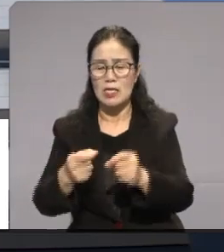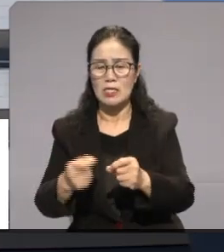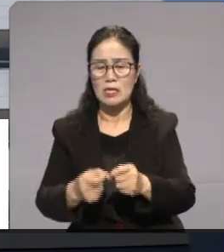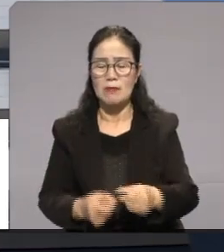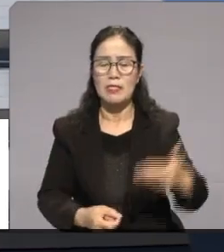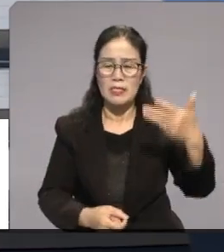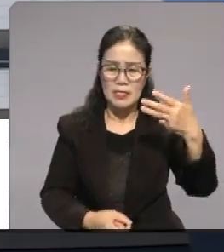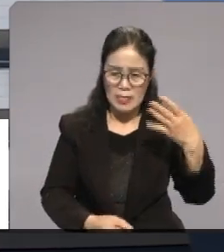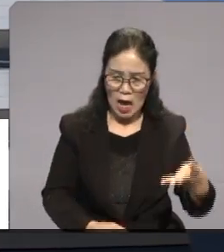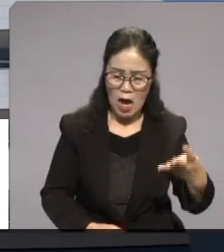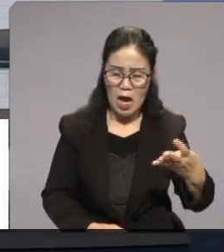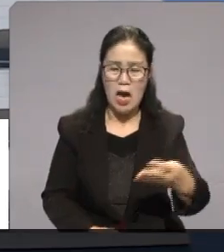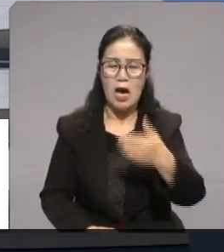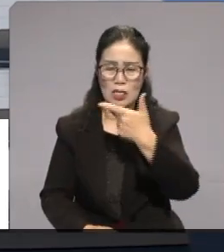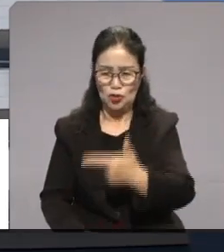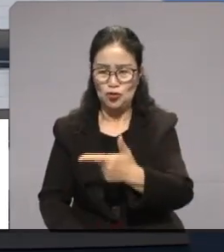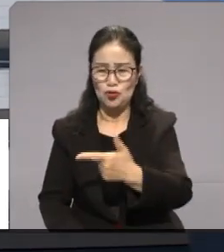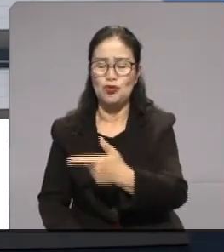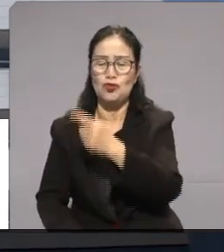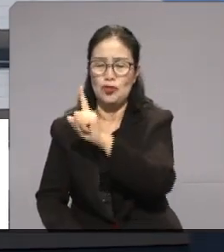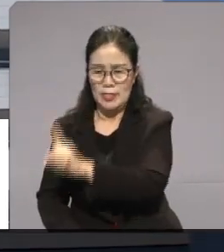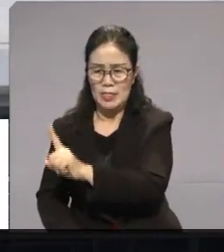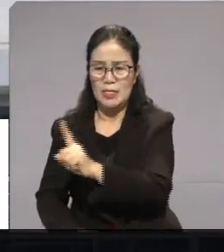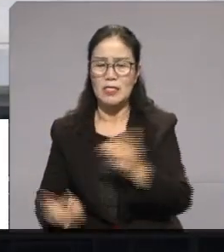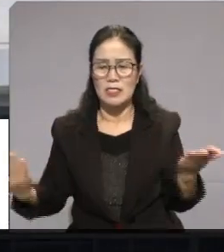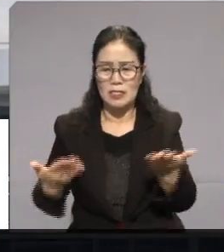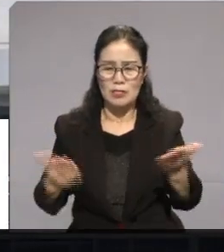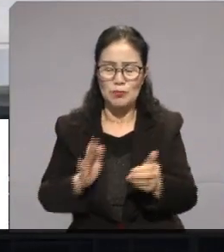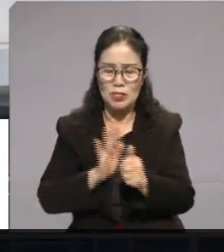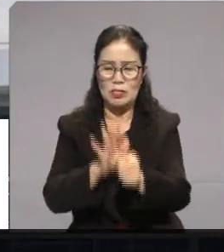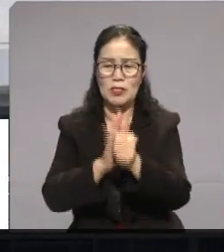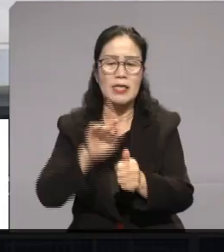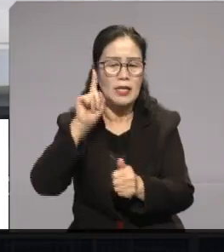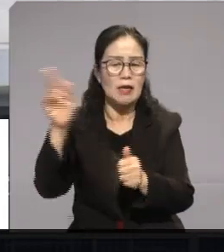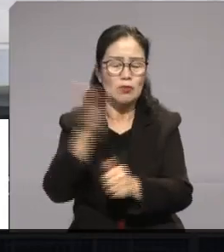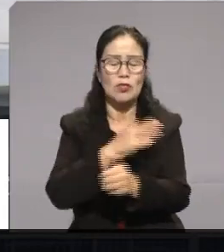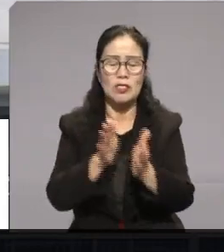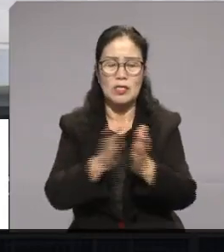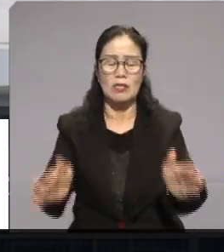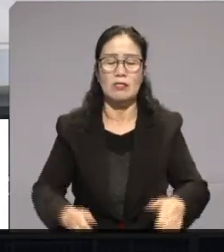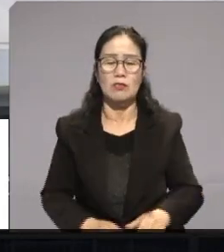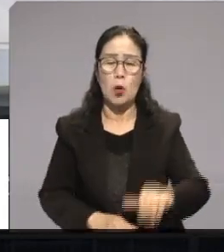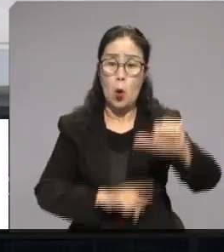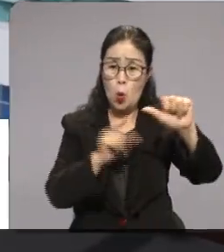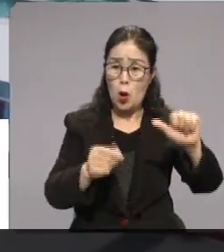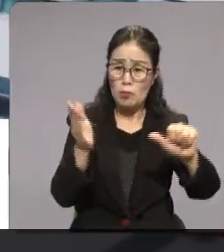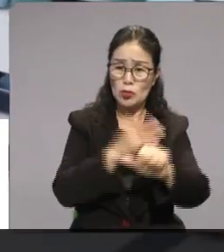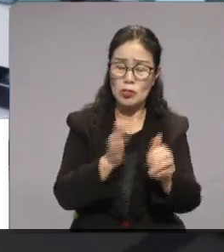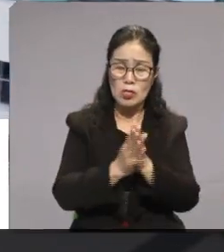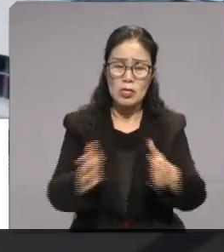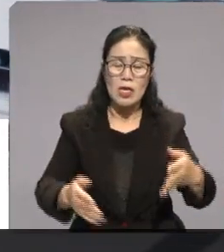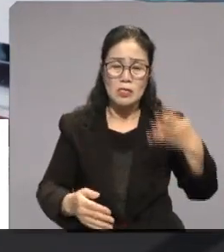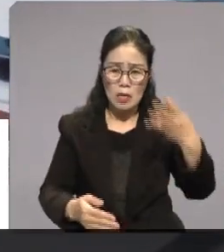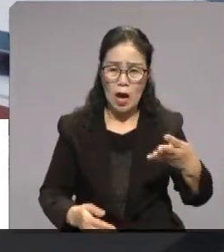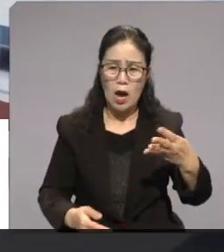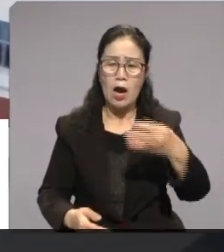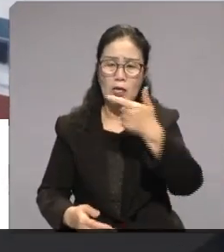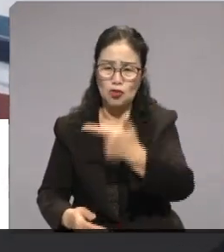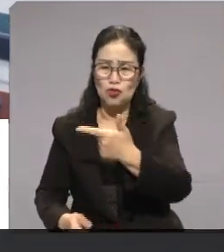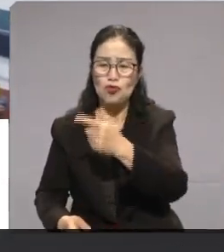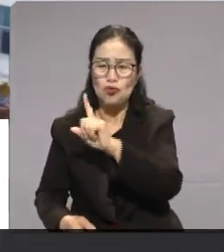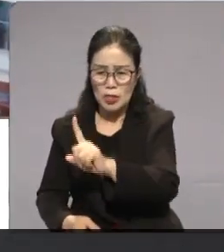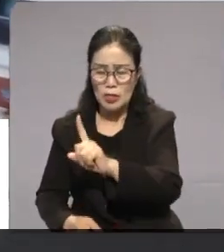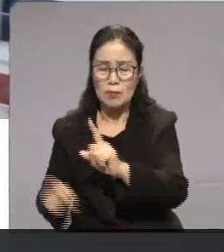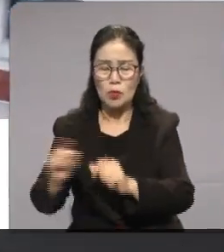61 유가 응원 근무제 개선안을 내일부터 시행합니다 5월부터 시행 중인 4 6일 유가 응원